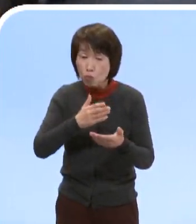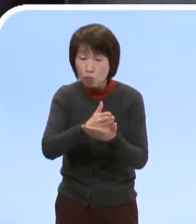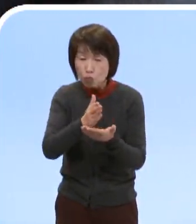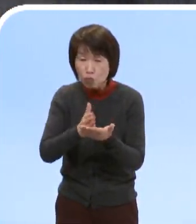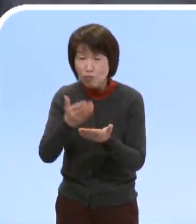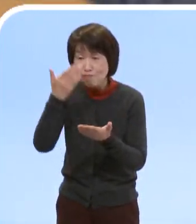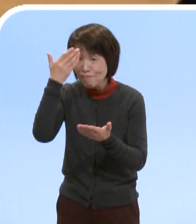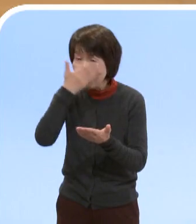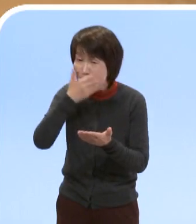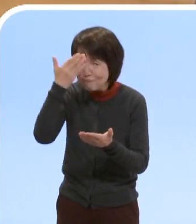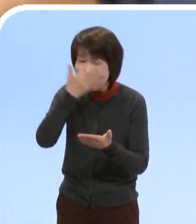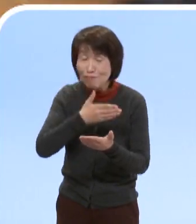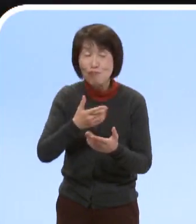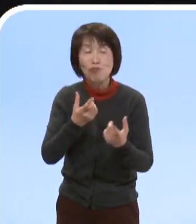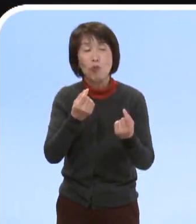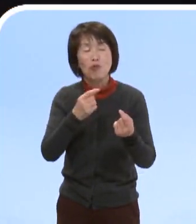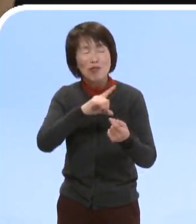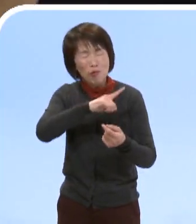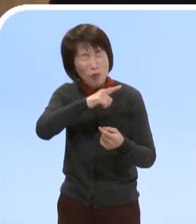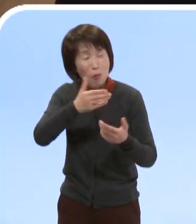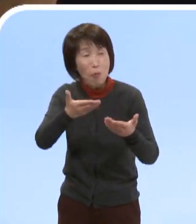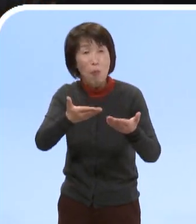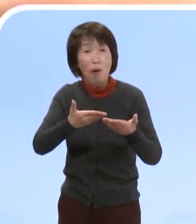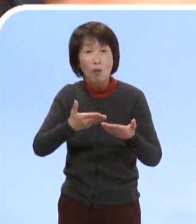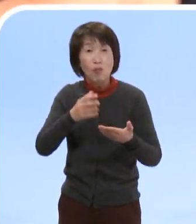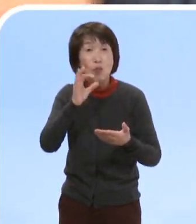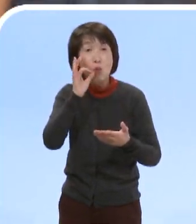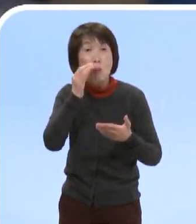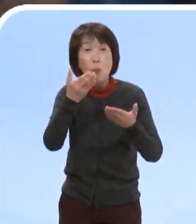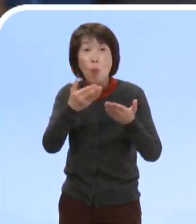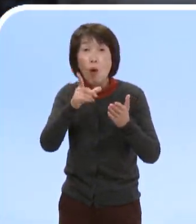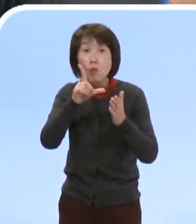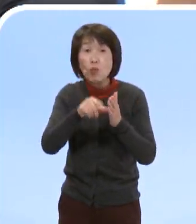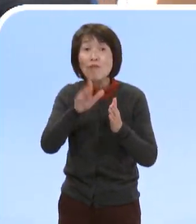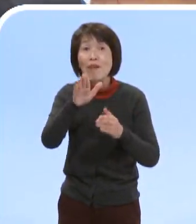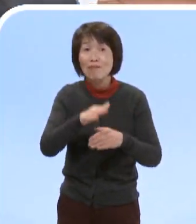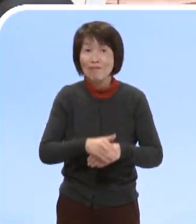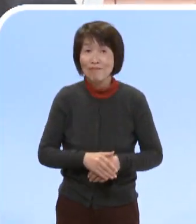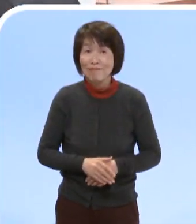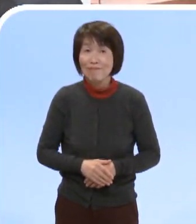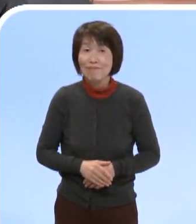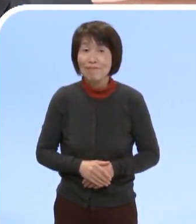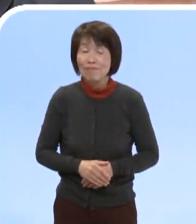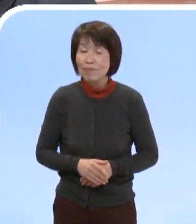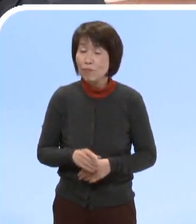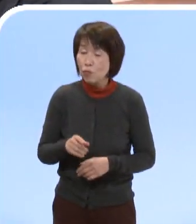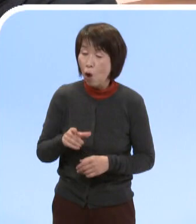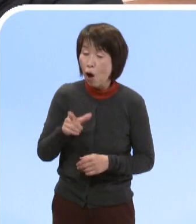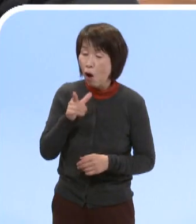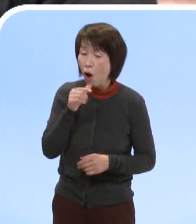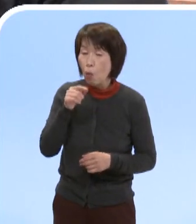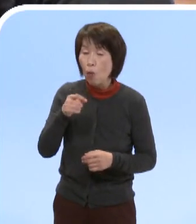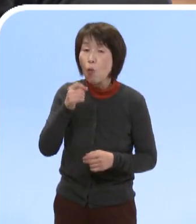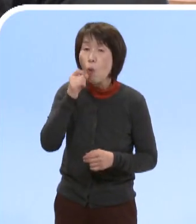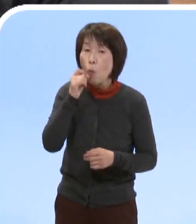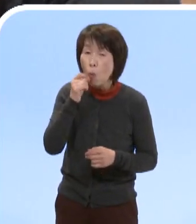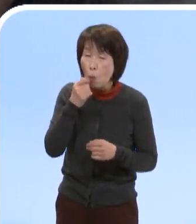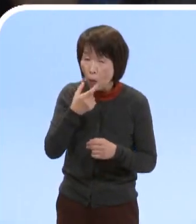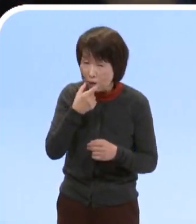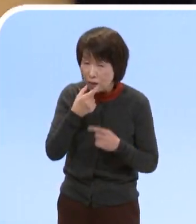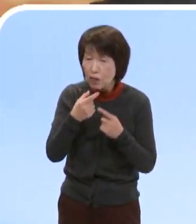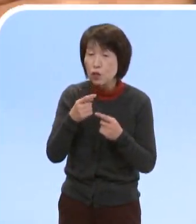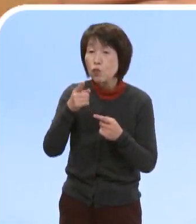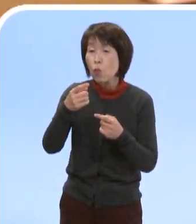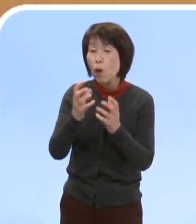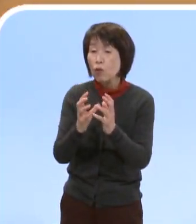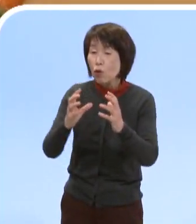ただけるんですよ。たまにはね、お米とかも入ってたり、非常に助かってるんです。 こっちがお菓子、こっちがもうお野菜。 これ